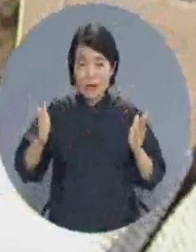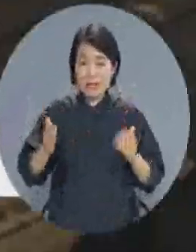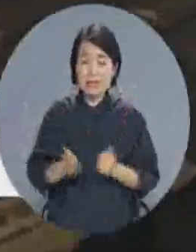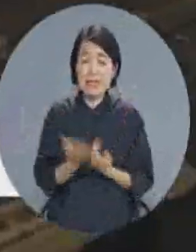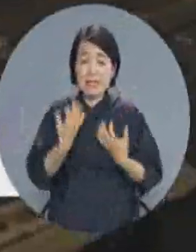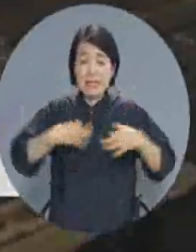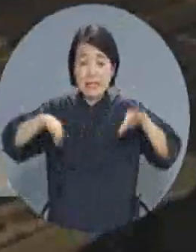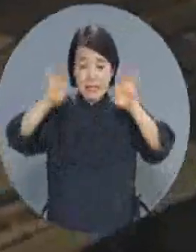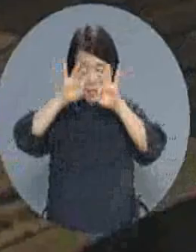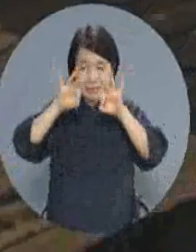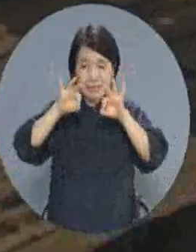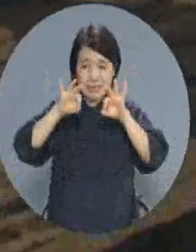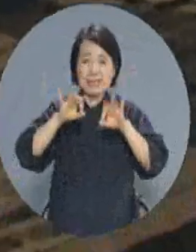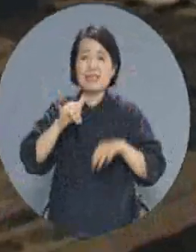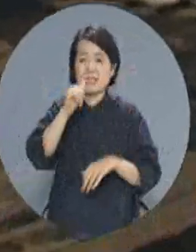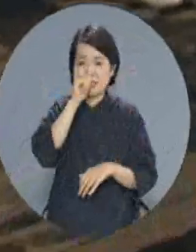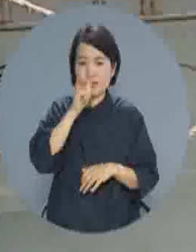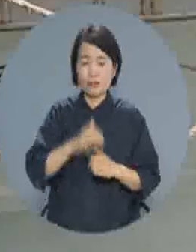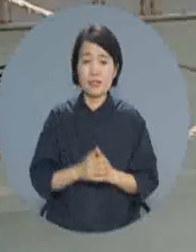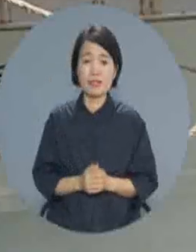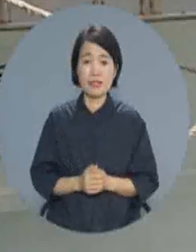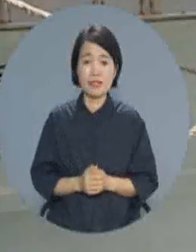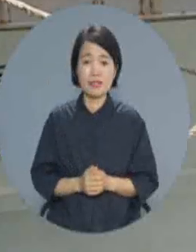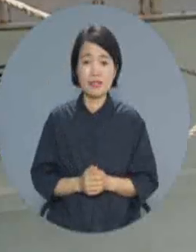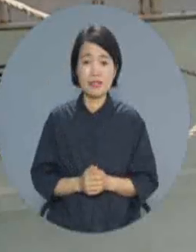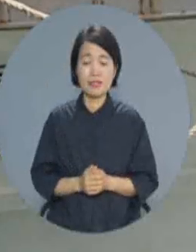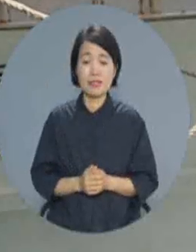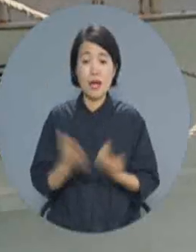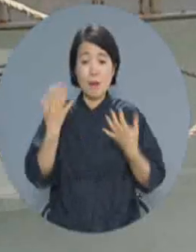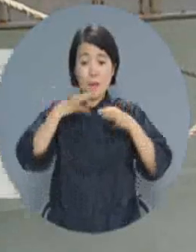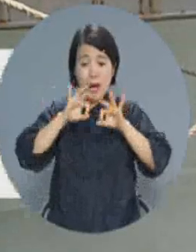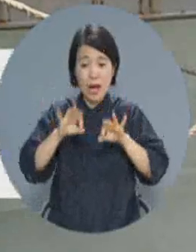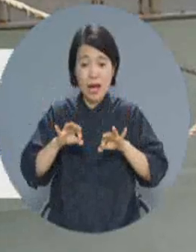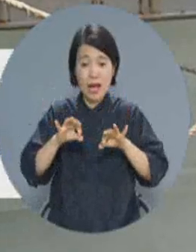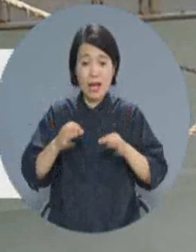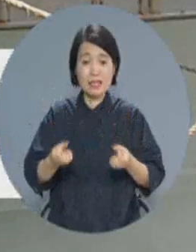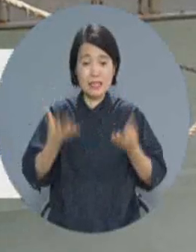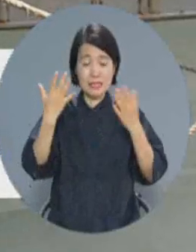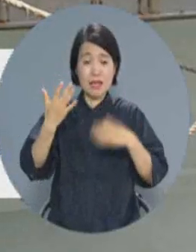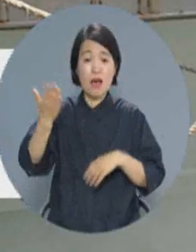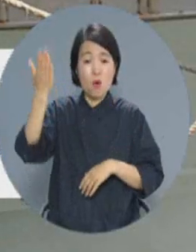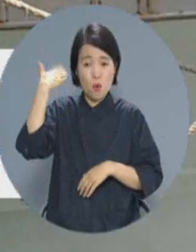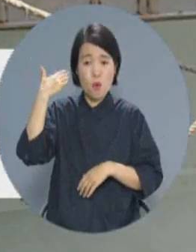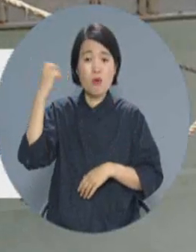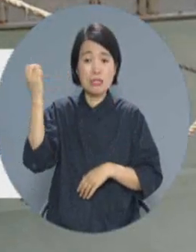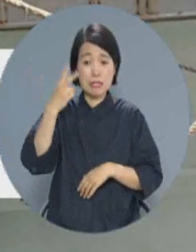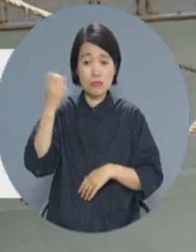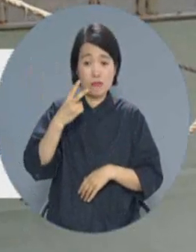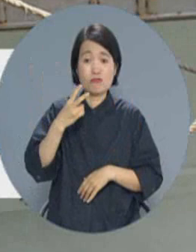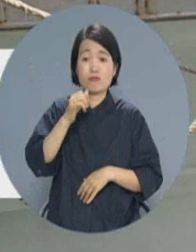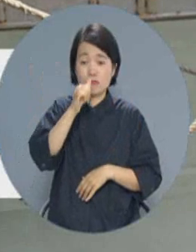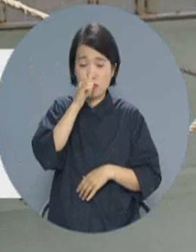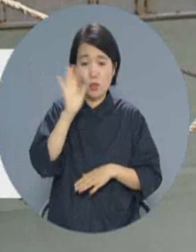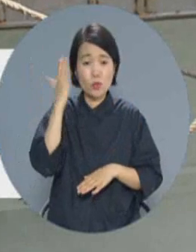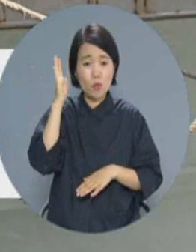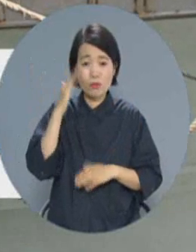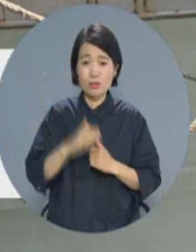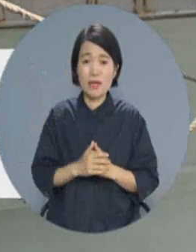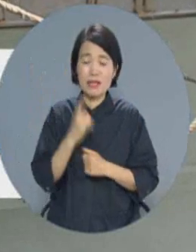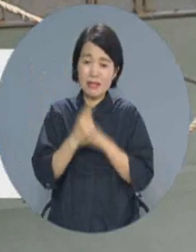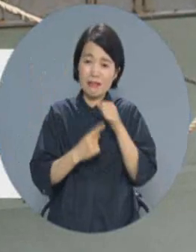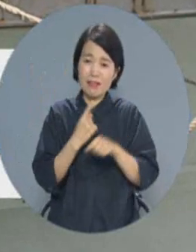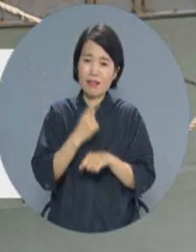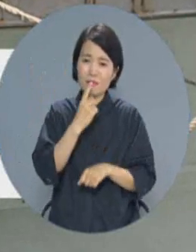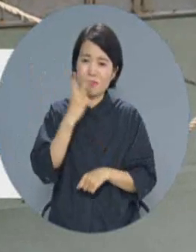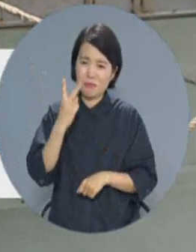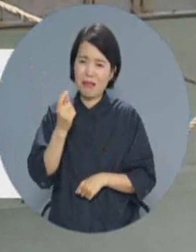등이 그래서 존재했습니다. 그래서 그런 의식이 과거에는 아주 자주 있었고요. 그런데 이제는 뭐 1년에 한